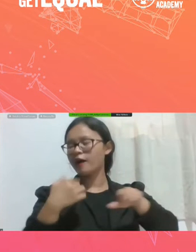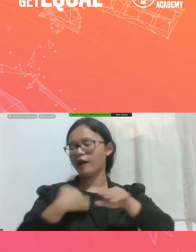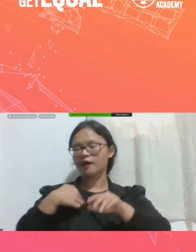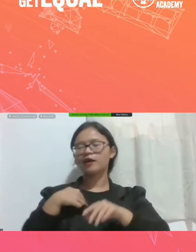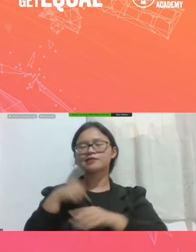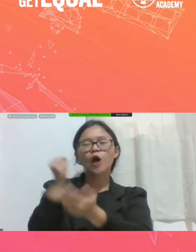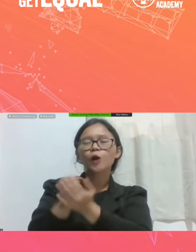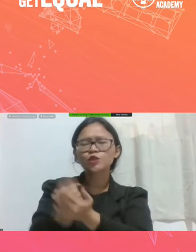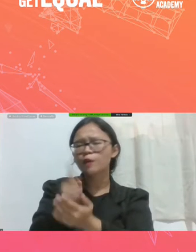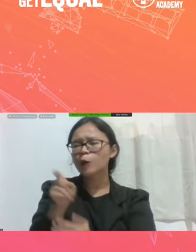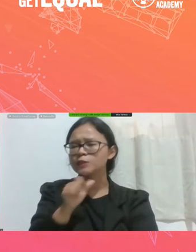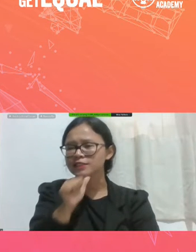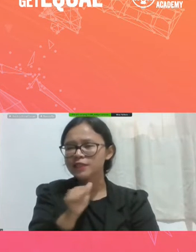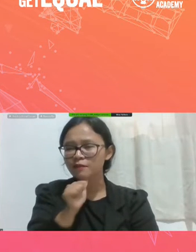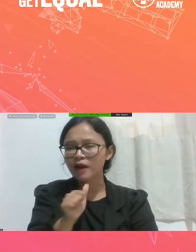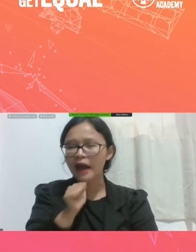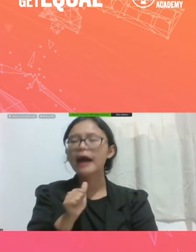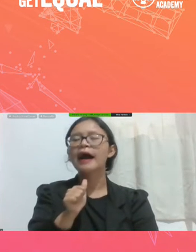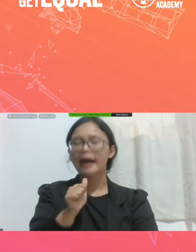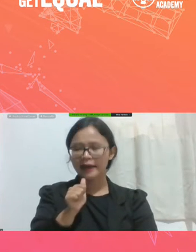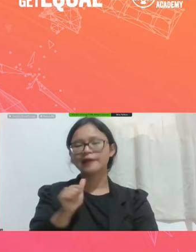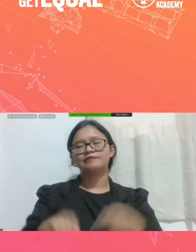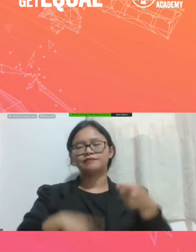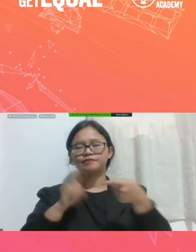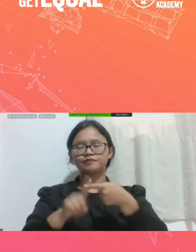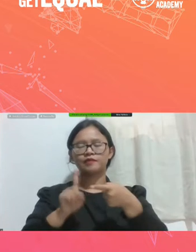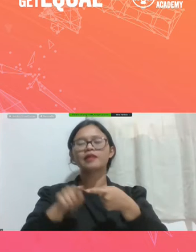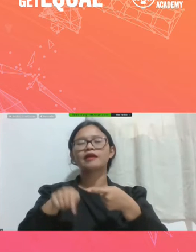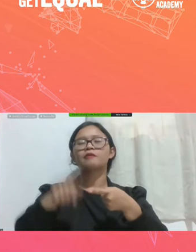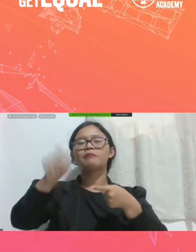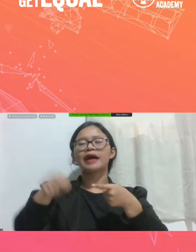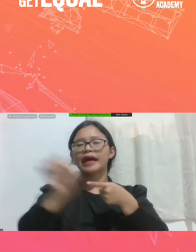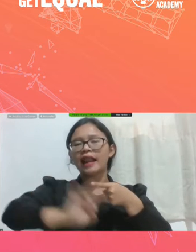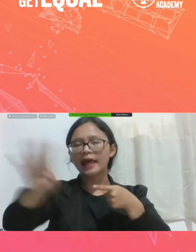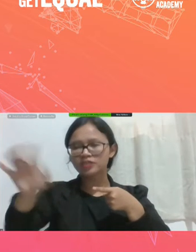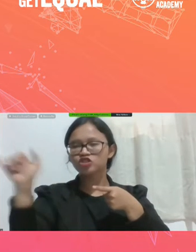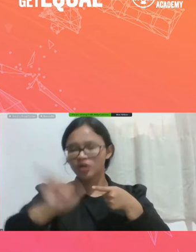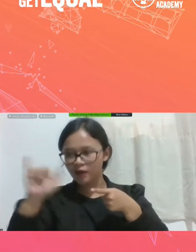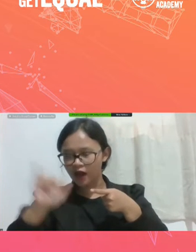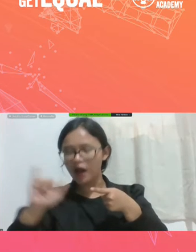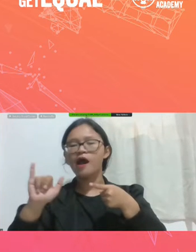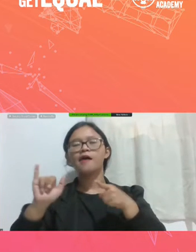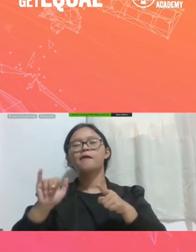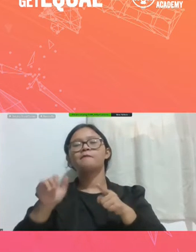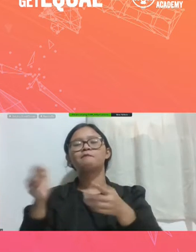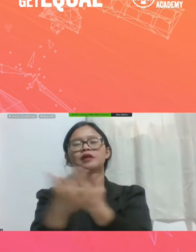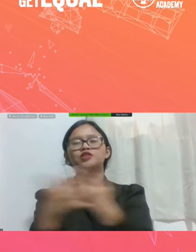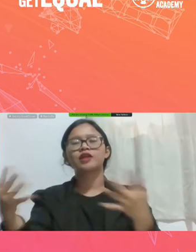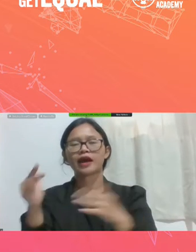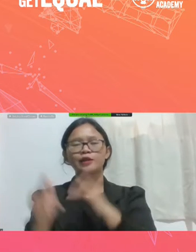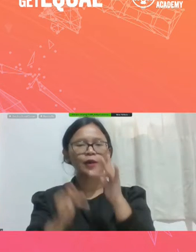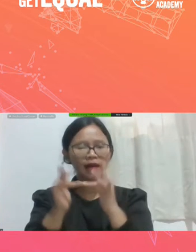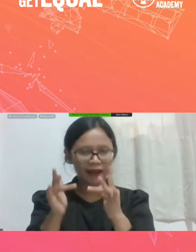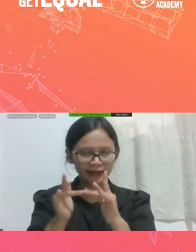usia 15-24 di Indonesia. Satu adalah pengguna media sosial lainnya, jadi warganet, netizen.